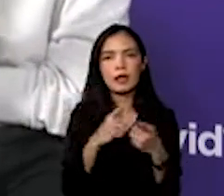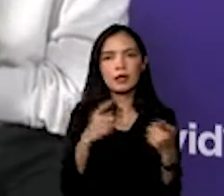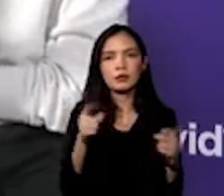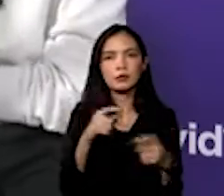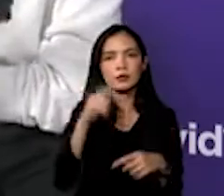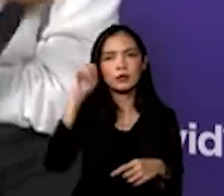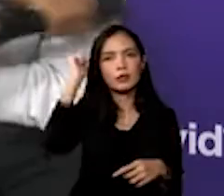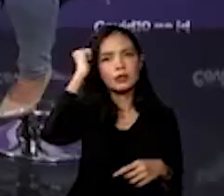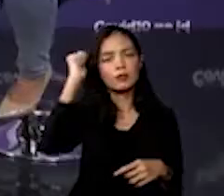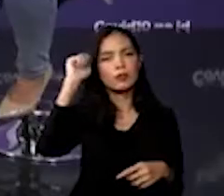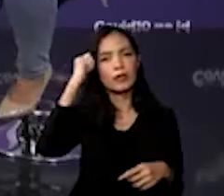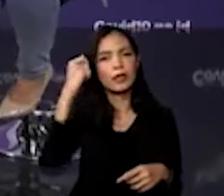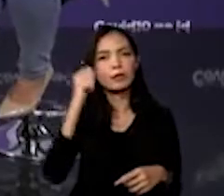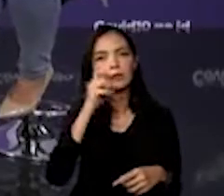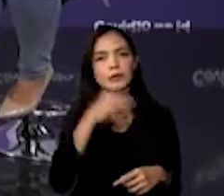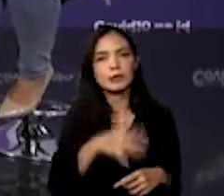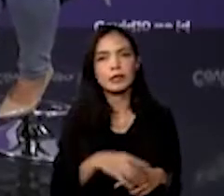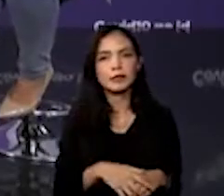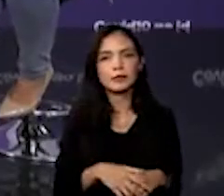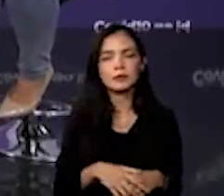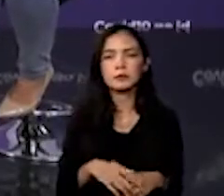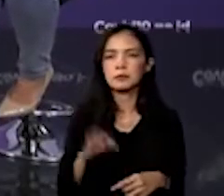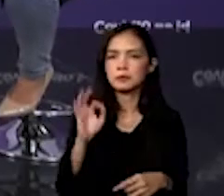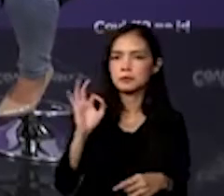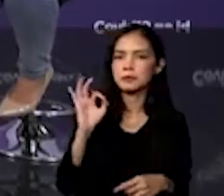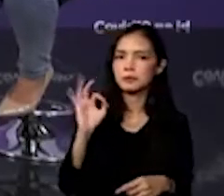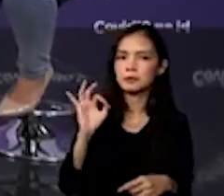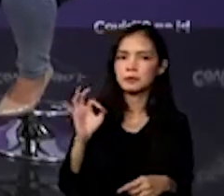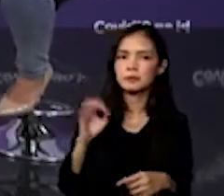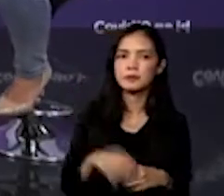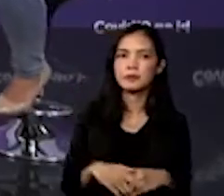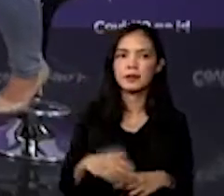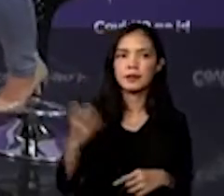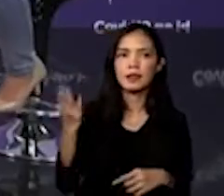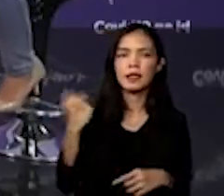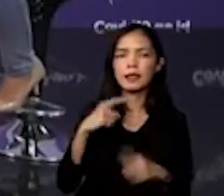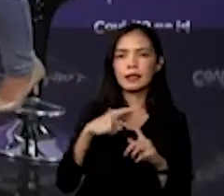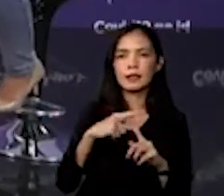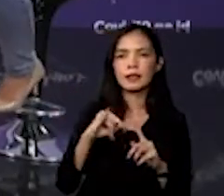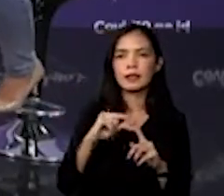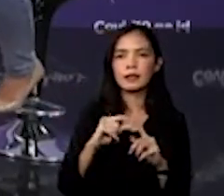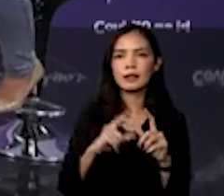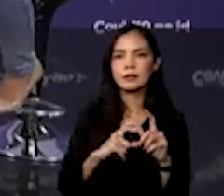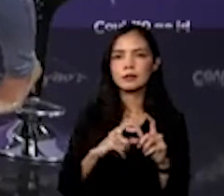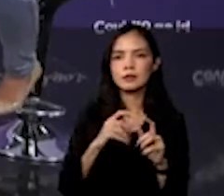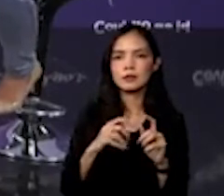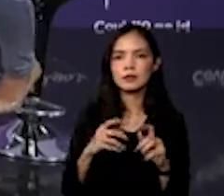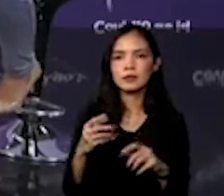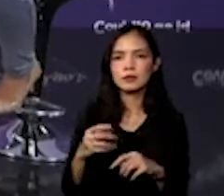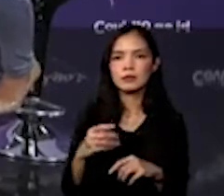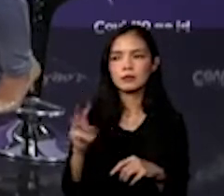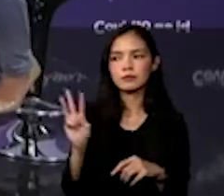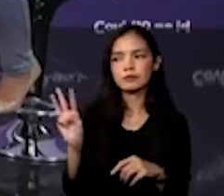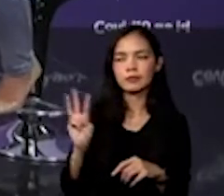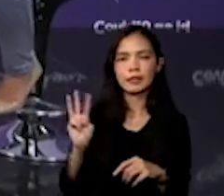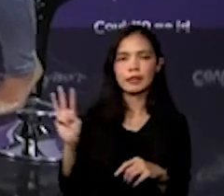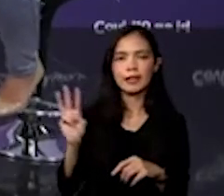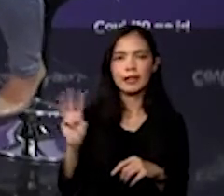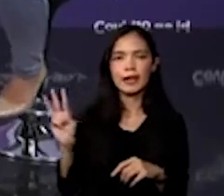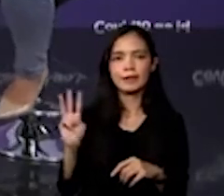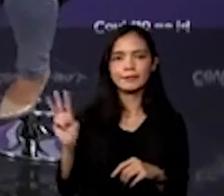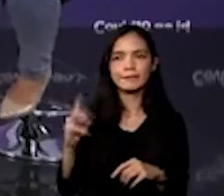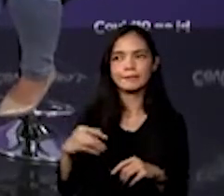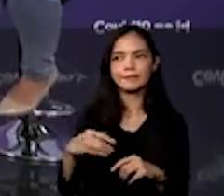Ingat pesan ibu oke baiklah pemirsa itulah tadi tips dari Maulana Idris dan Dr Ari yang sudah memberikan